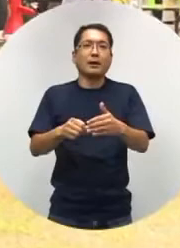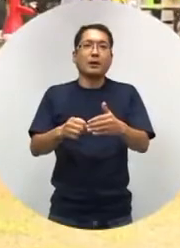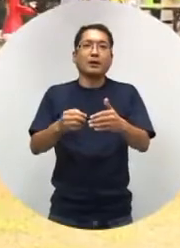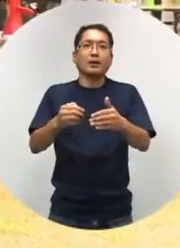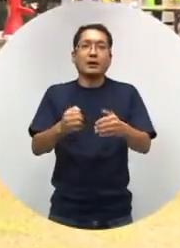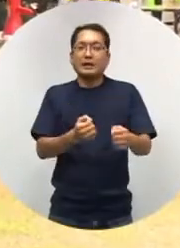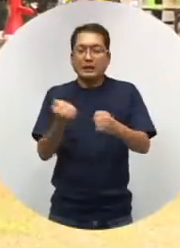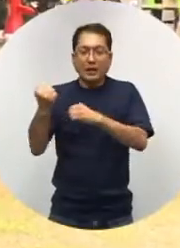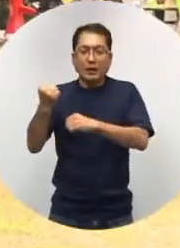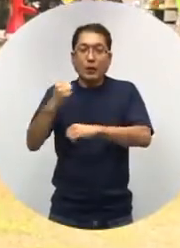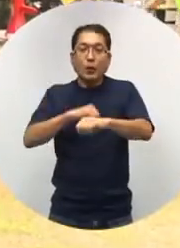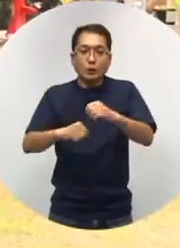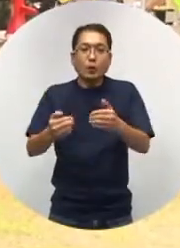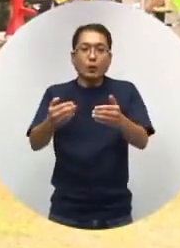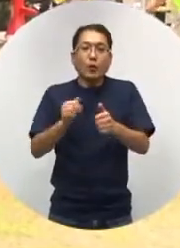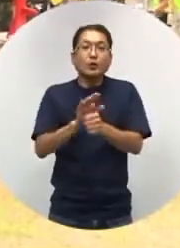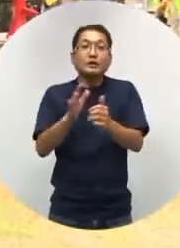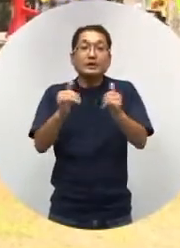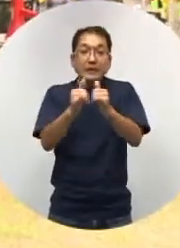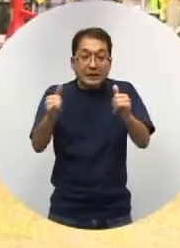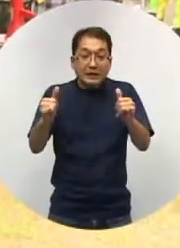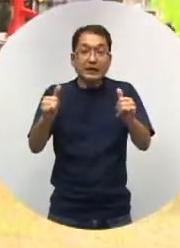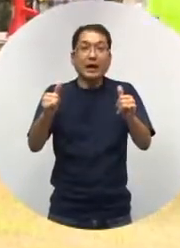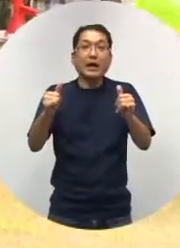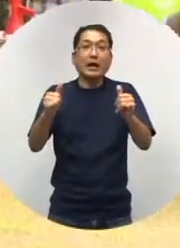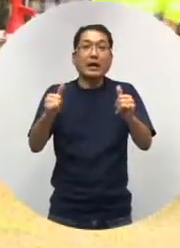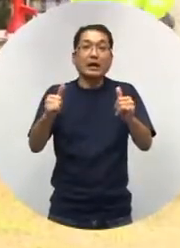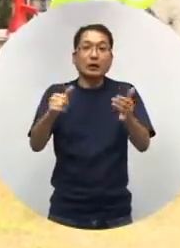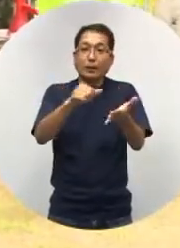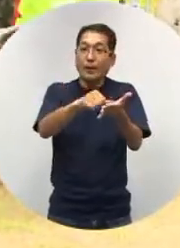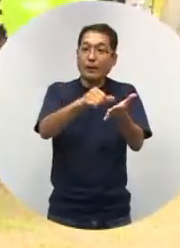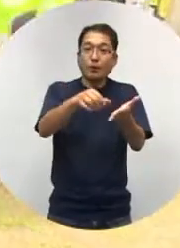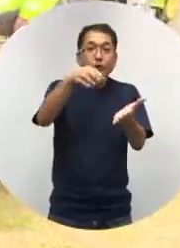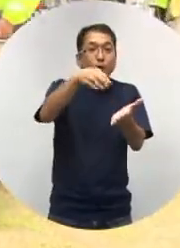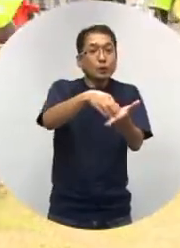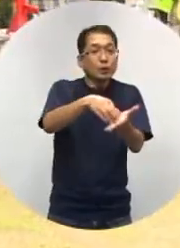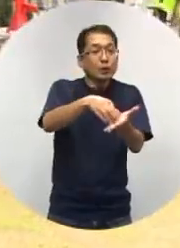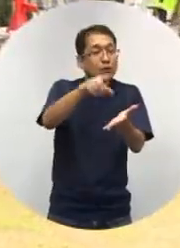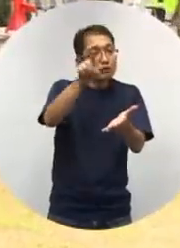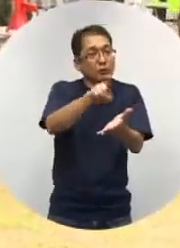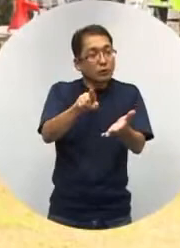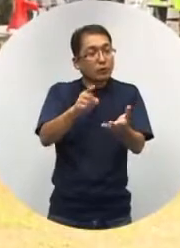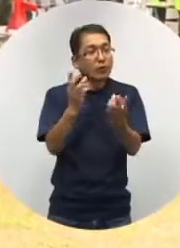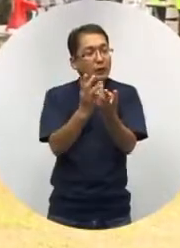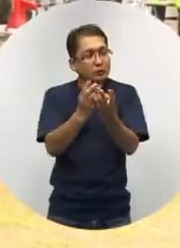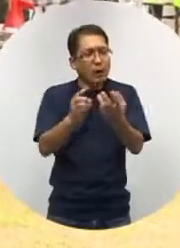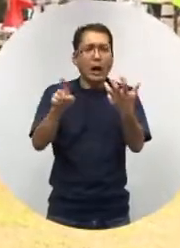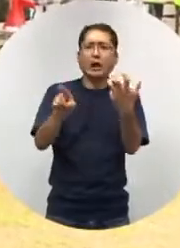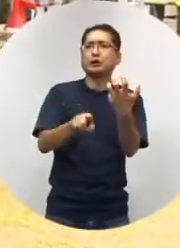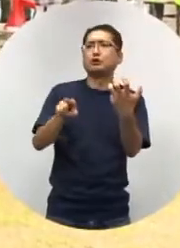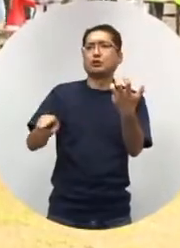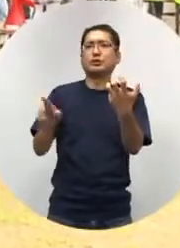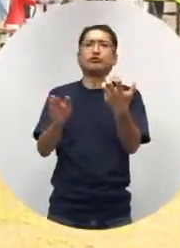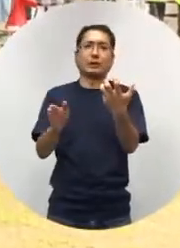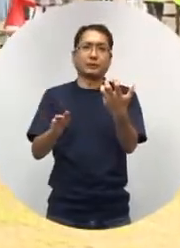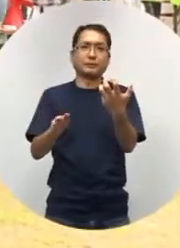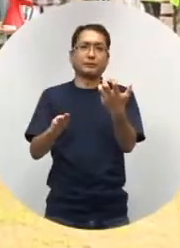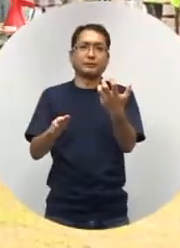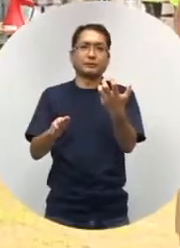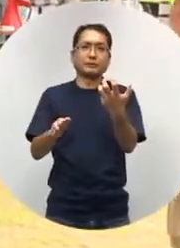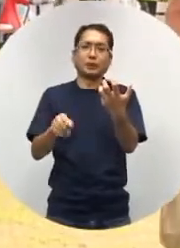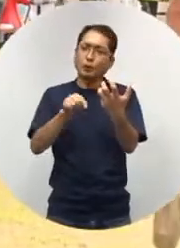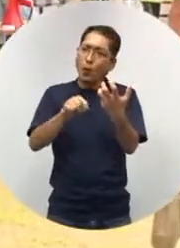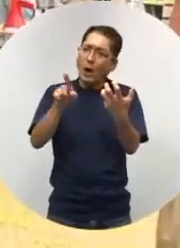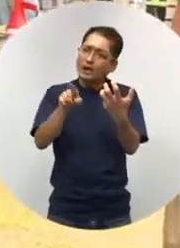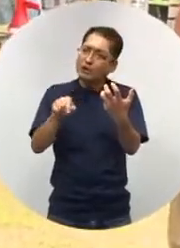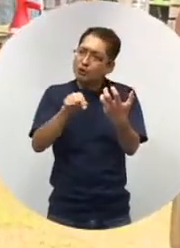避難行動要請者に名簿に公開された方が約80名ぐらいいらっしゃいますので、この